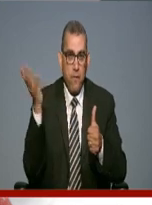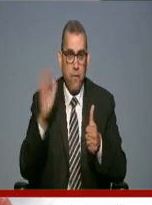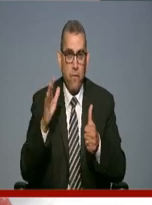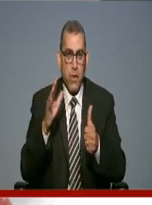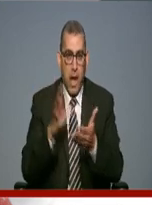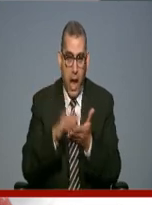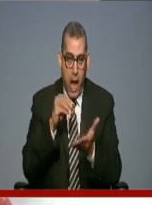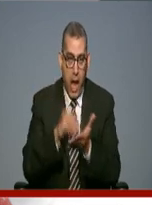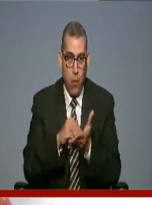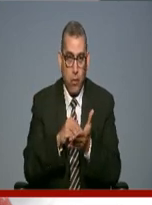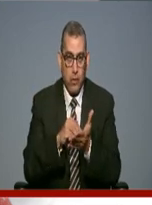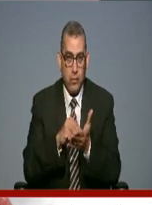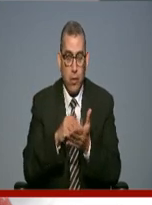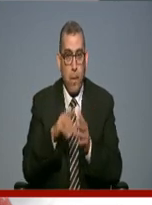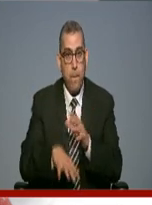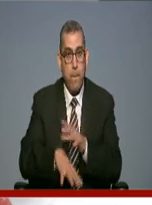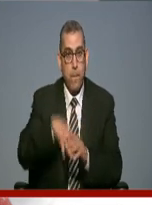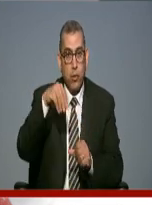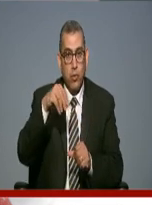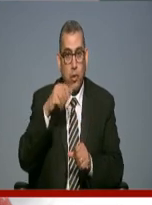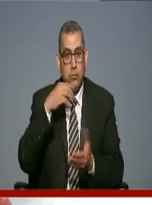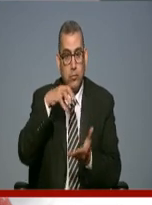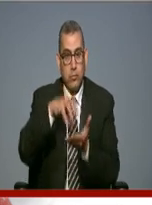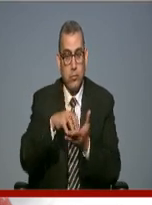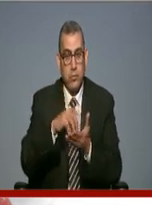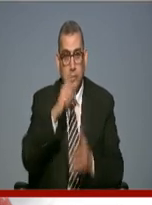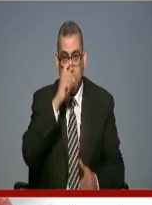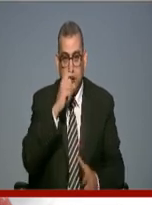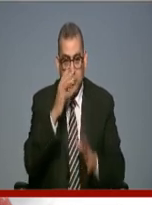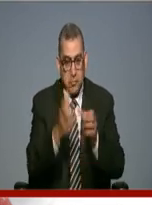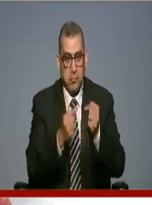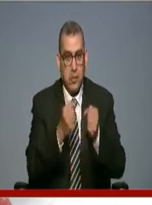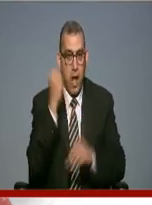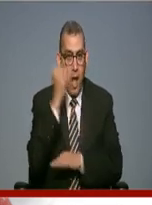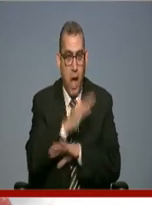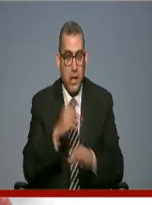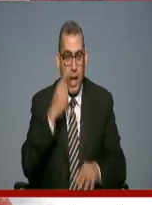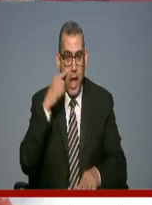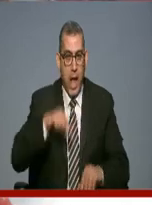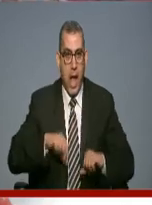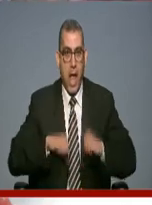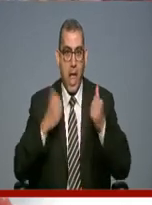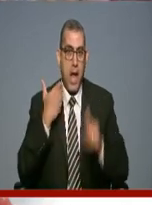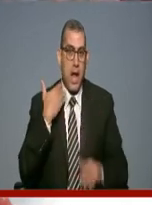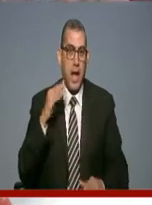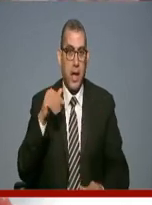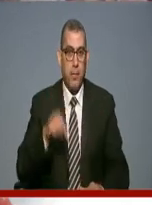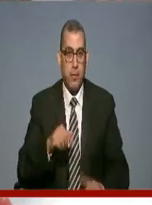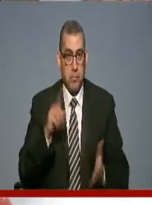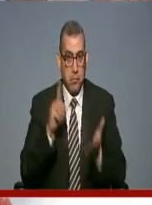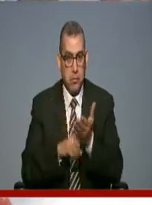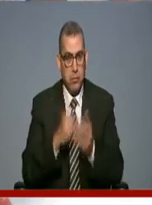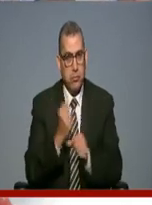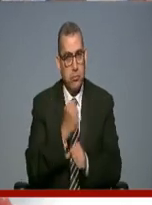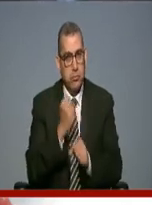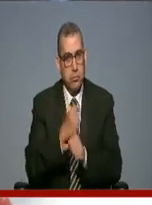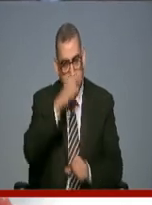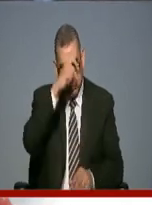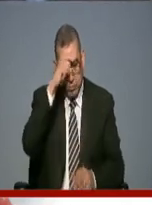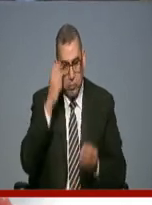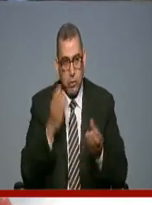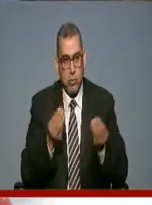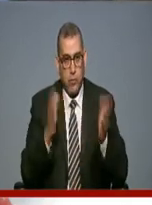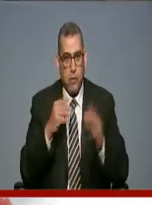الأولى من مشروع القرن لبلدنا حياة كريمة. الحقيقة جهد كبير جدا يتعمل في